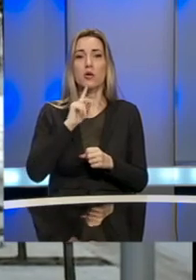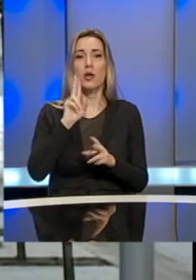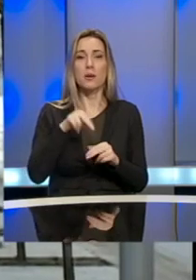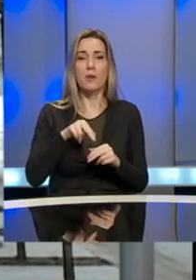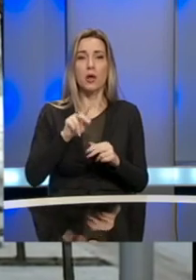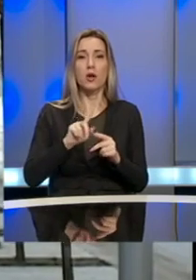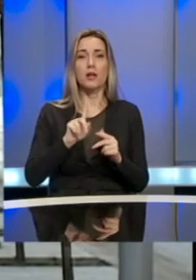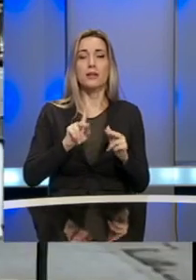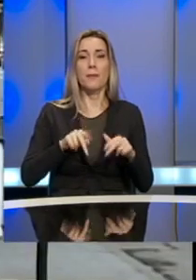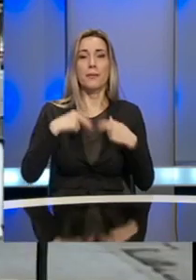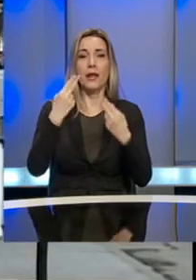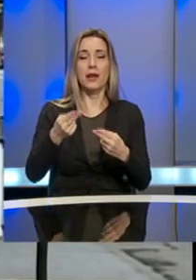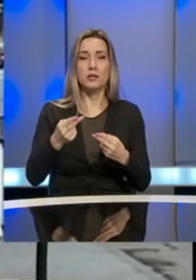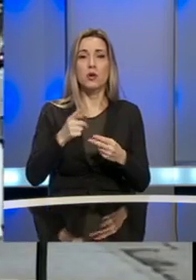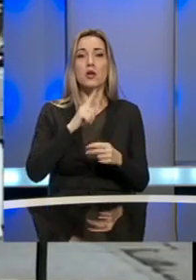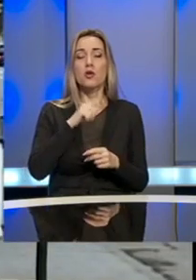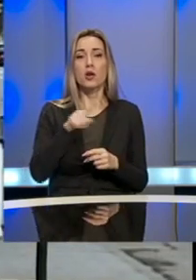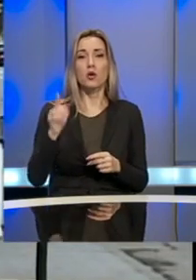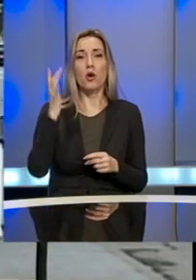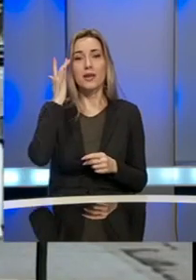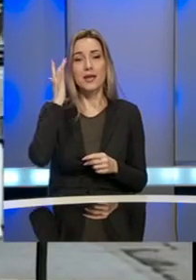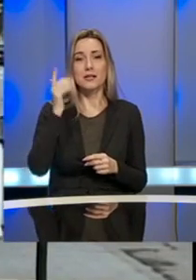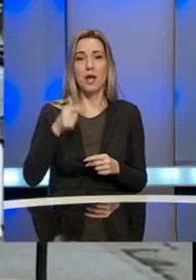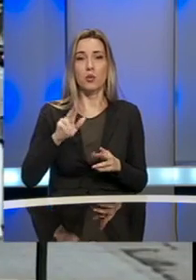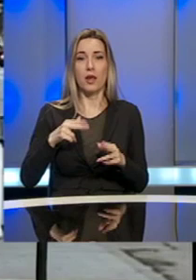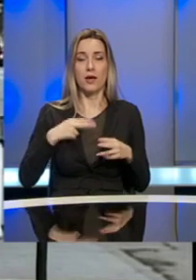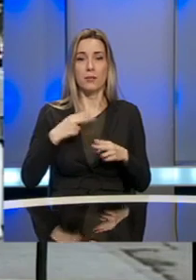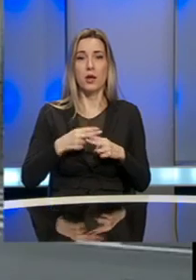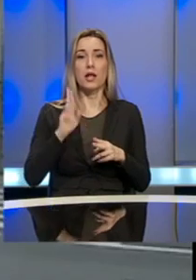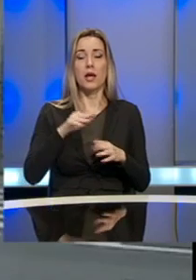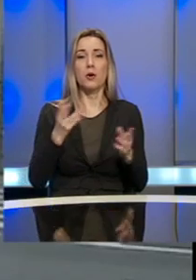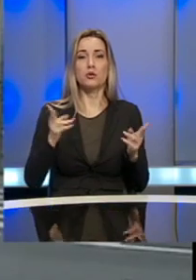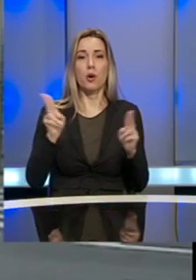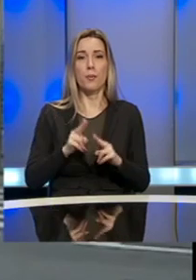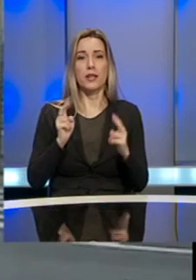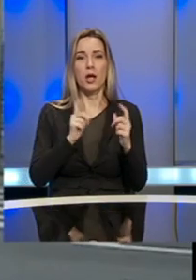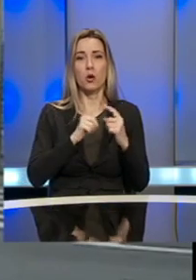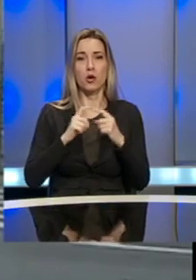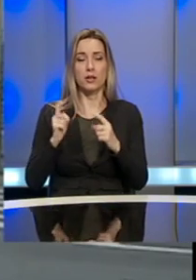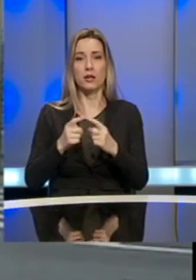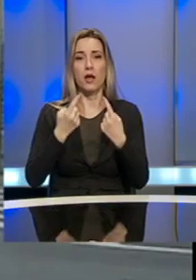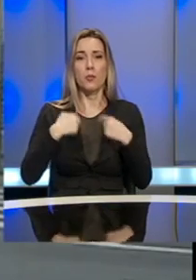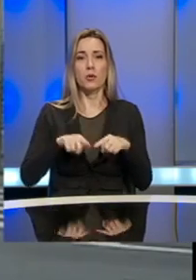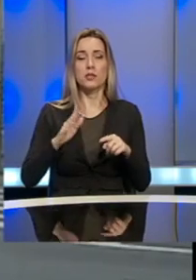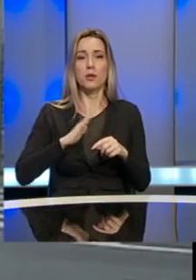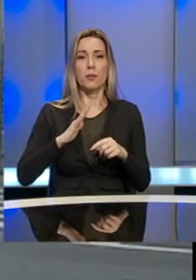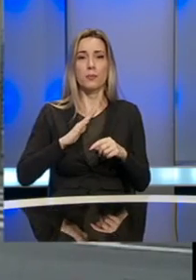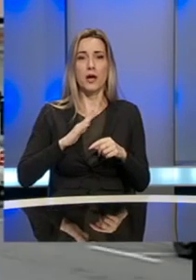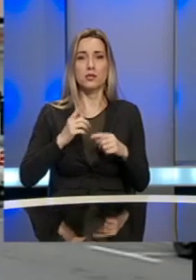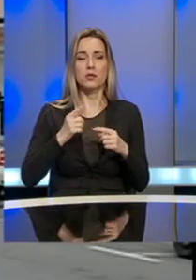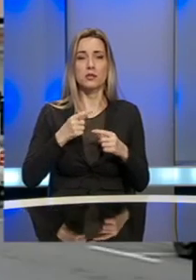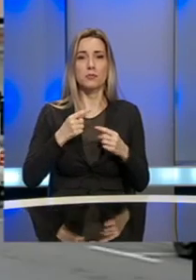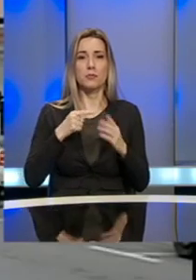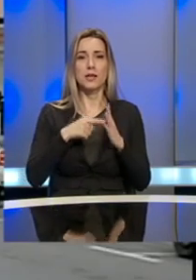na iduće, ili da oni koji ne znaju da su prenosioci u ovom momentu imaju što manje kontakata. Naravno, posebnu opasnost predstavlja unošenje